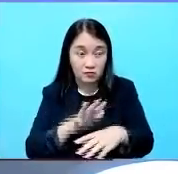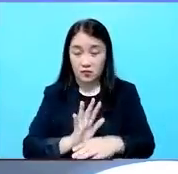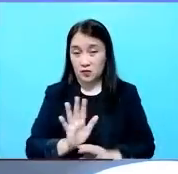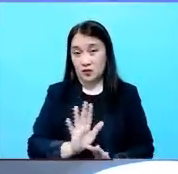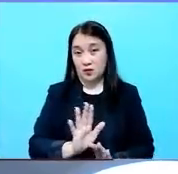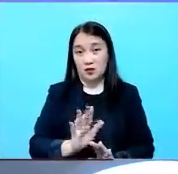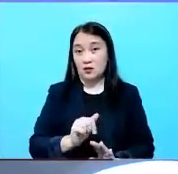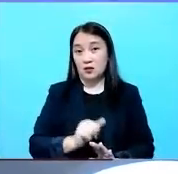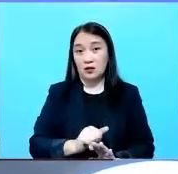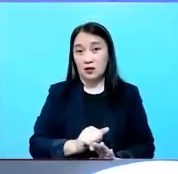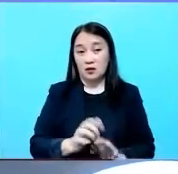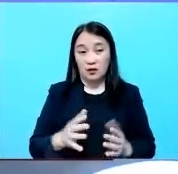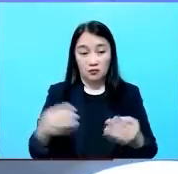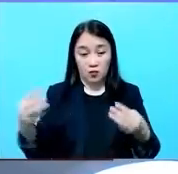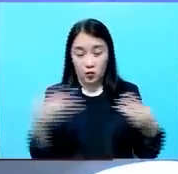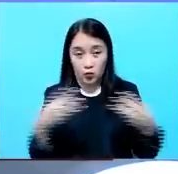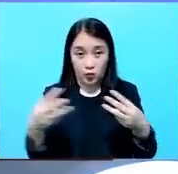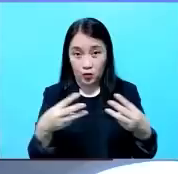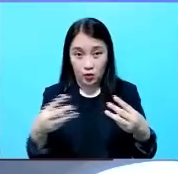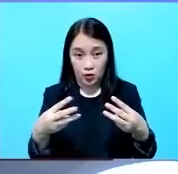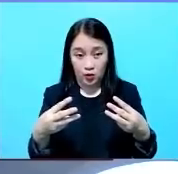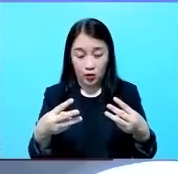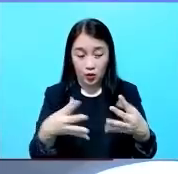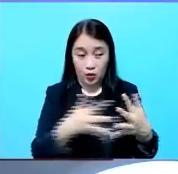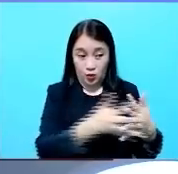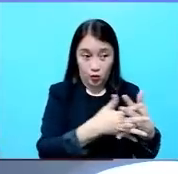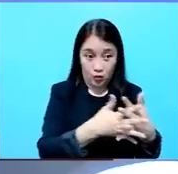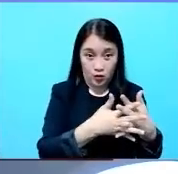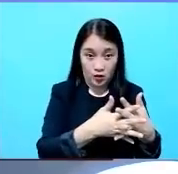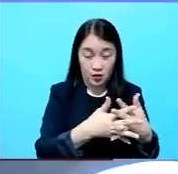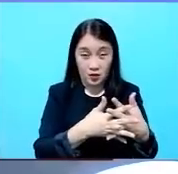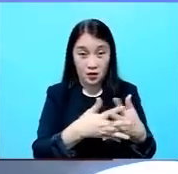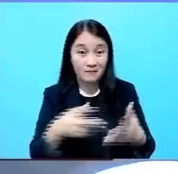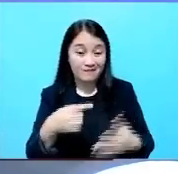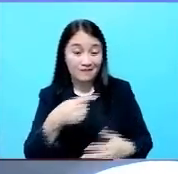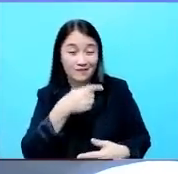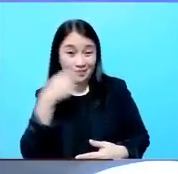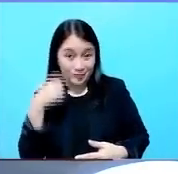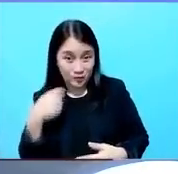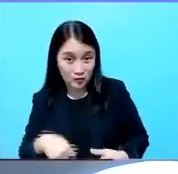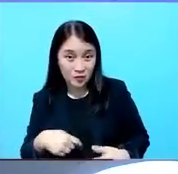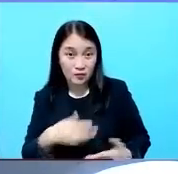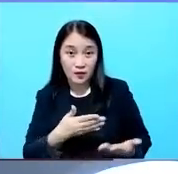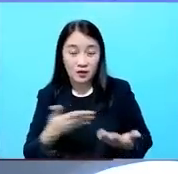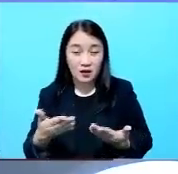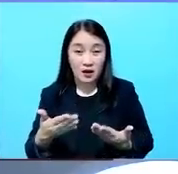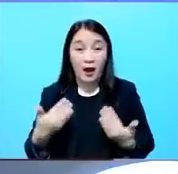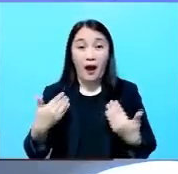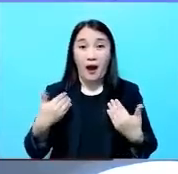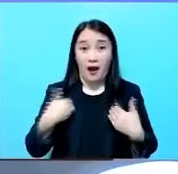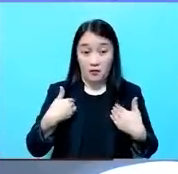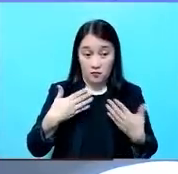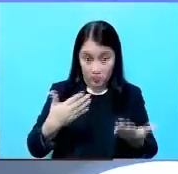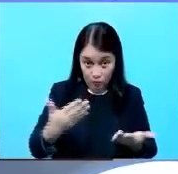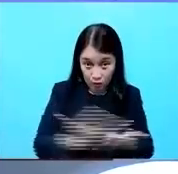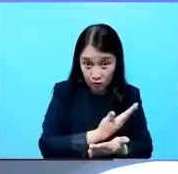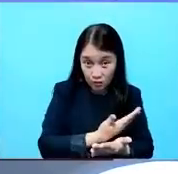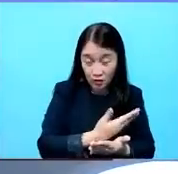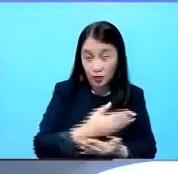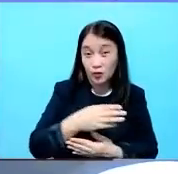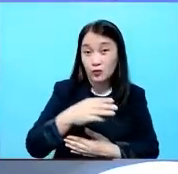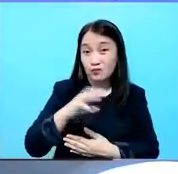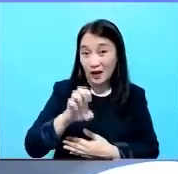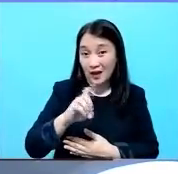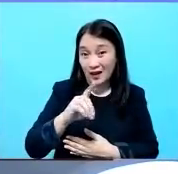sa Taiwan? At mapipigilan ba natin ang US Armed Forces na gamitin ang mga bagong EDCA sites sa Cagayan at Isabela Province?